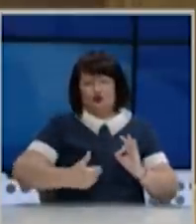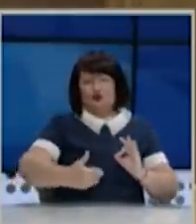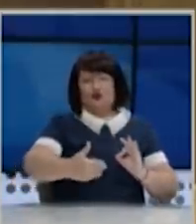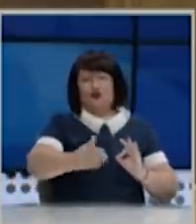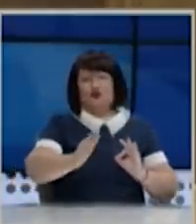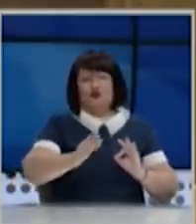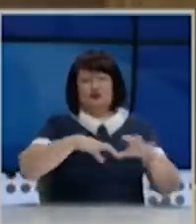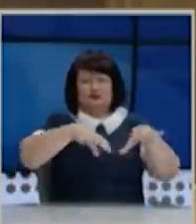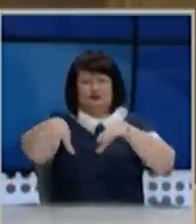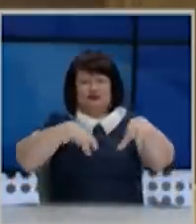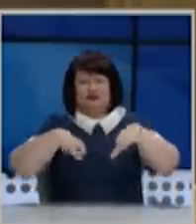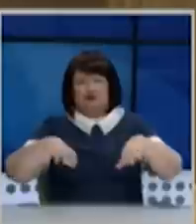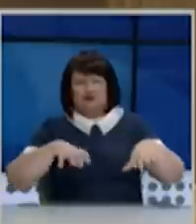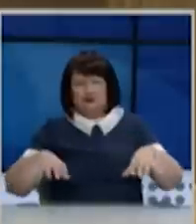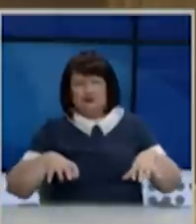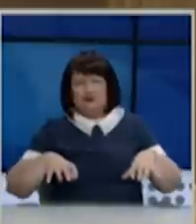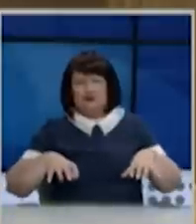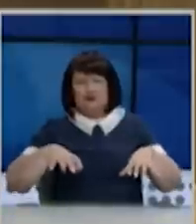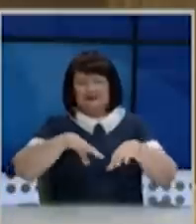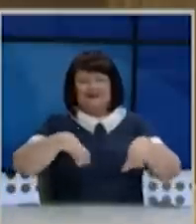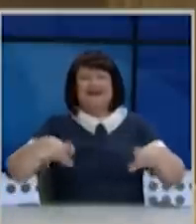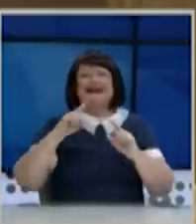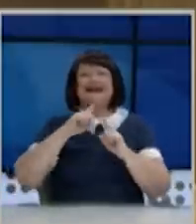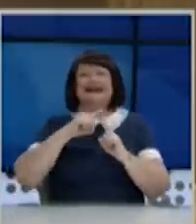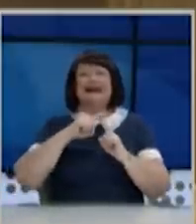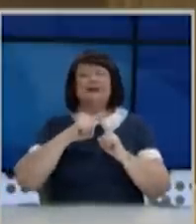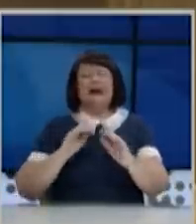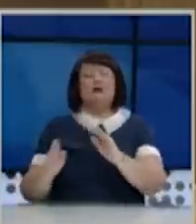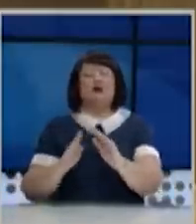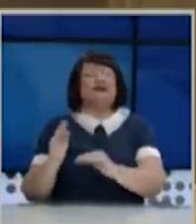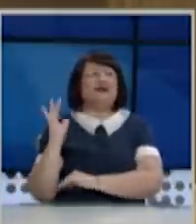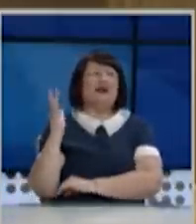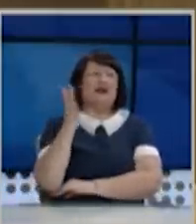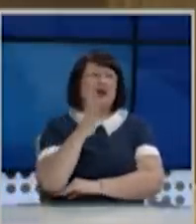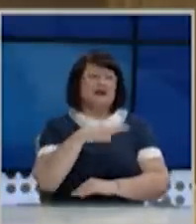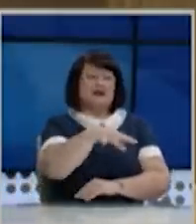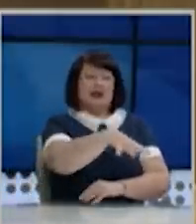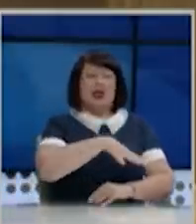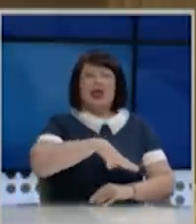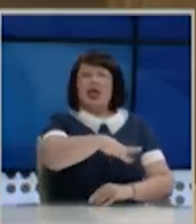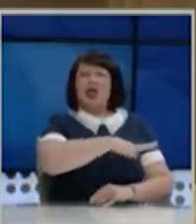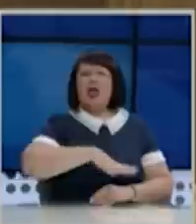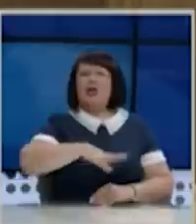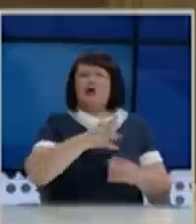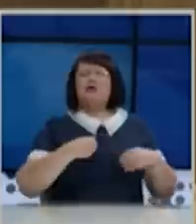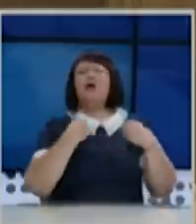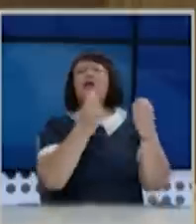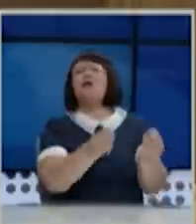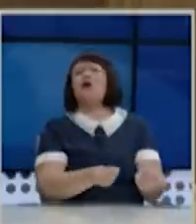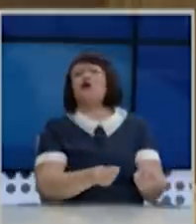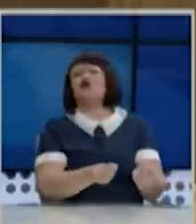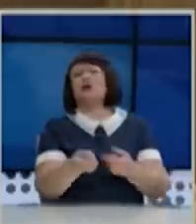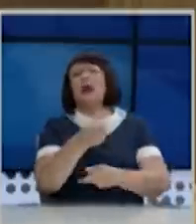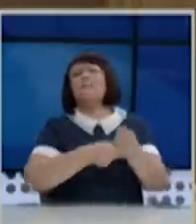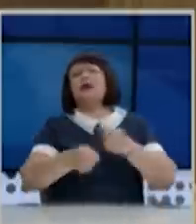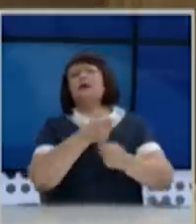κατάτμιση των δασών σε ένα πυρήνα που τυπικά και μόνο θα προστατεύεται και σε μια περίμετρο που θα δοθεί βορρά στα